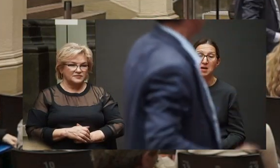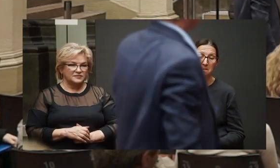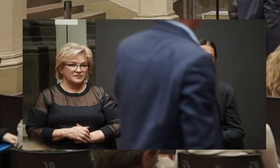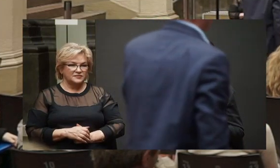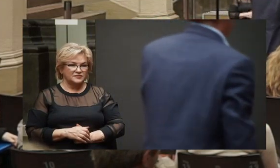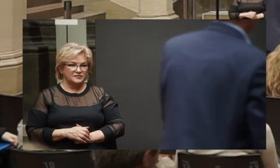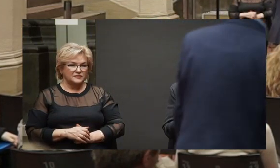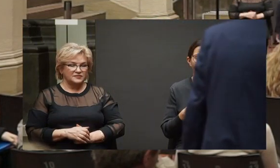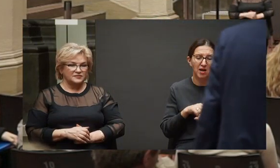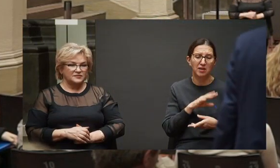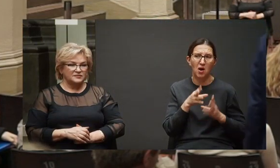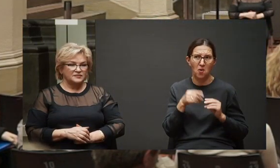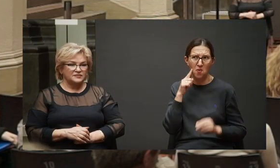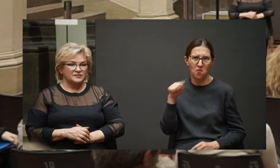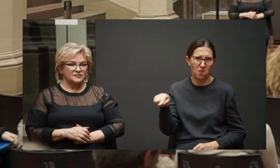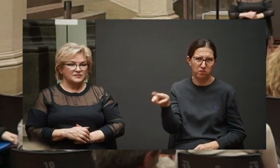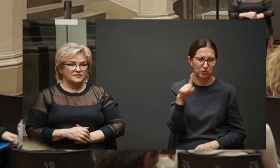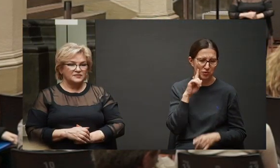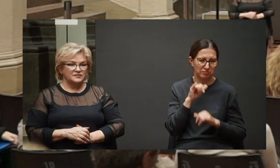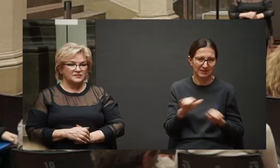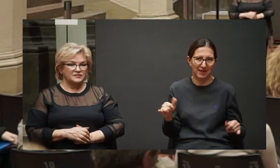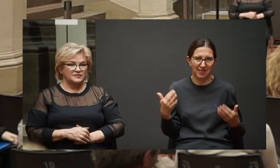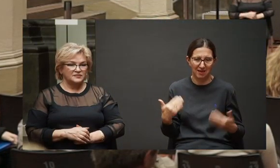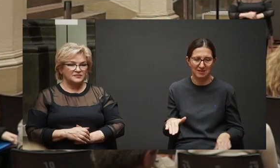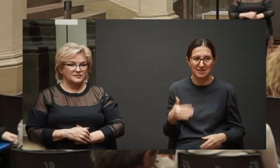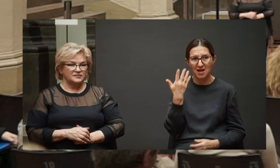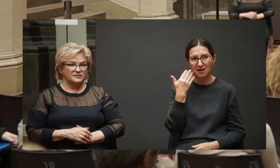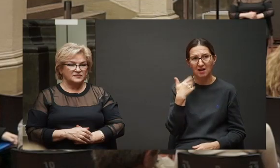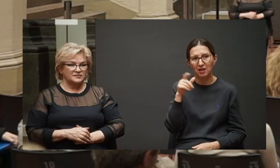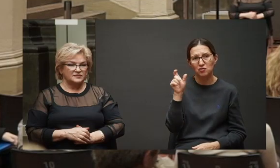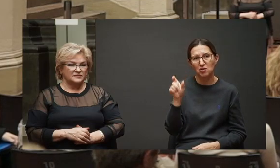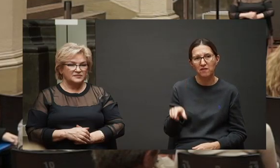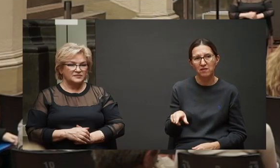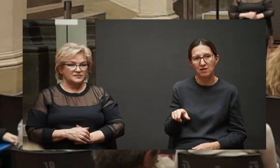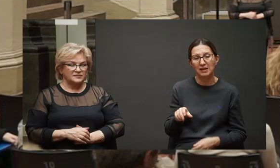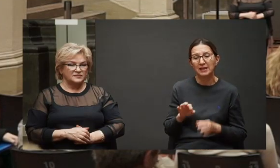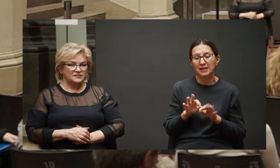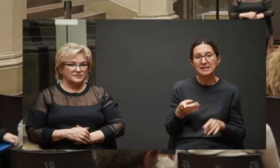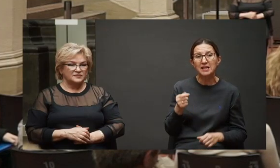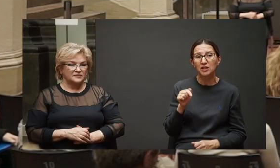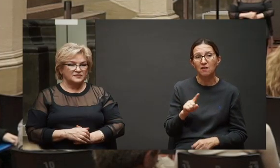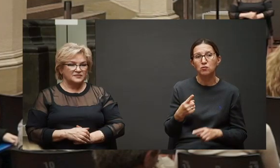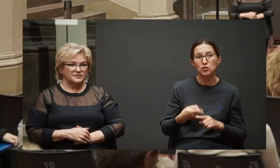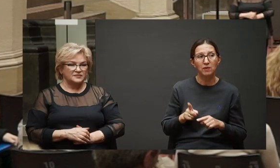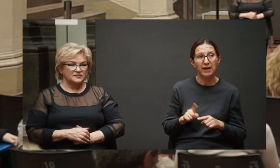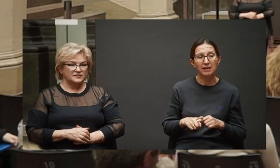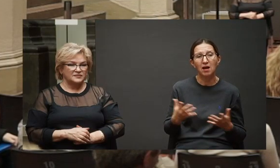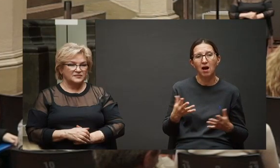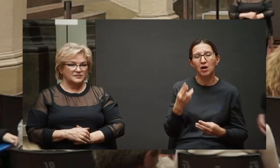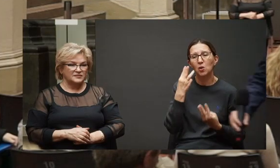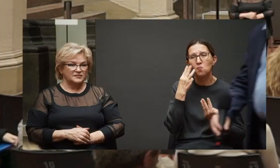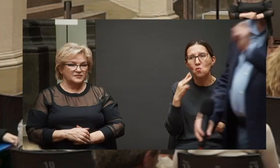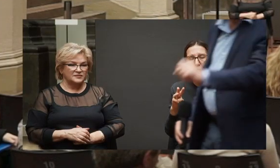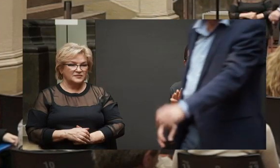Кажется, это общая тенденция, когда человек из-за того, что это как-то модно